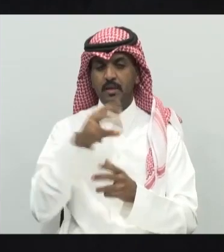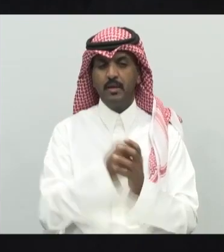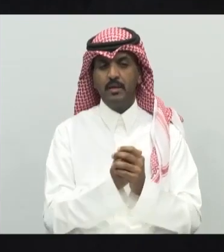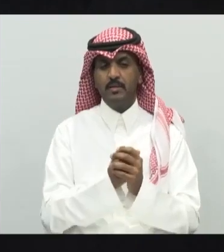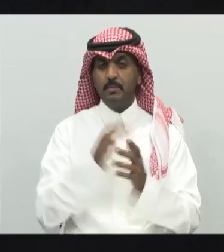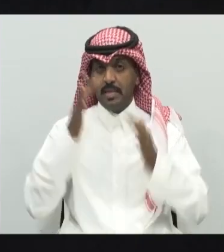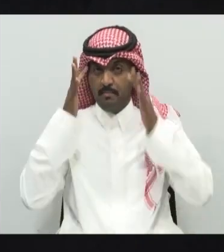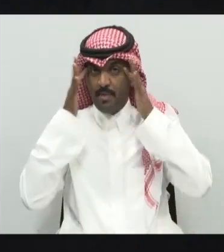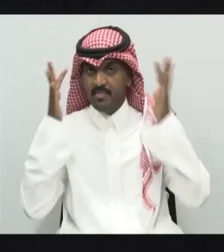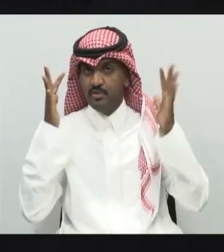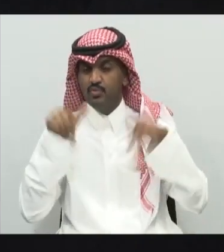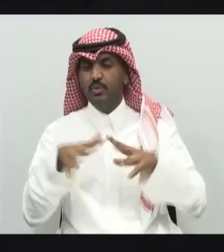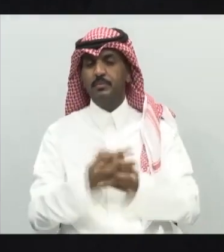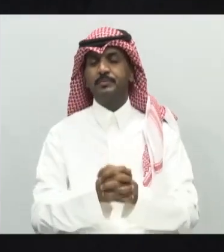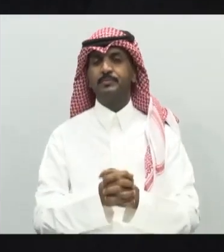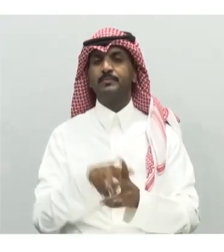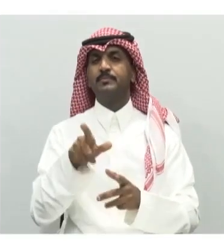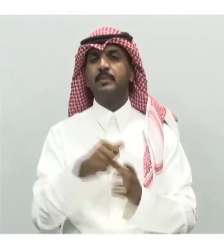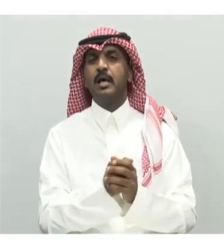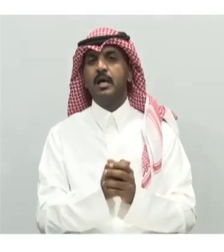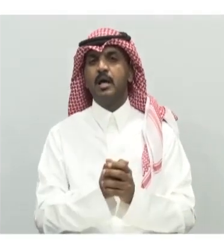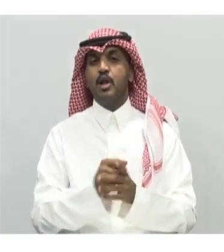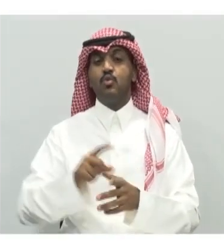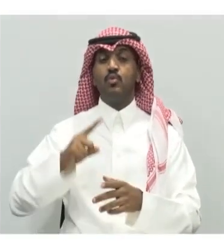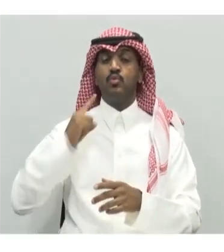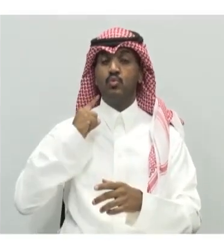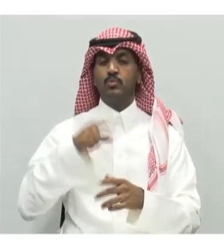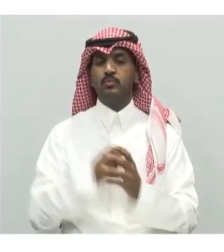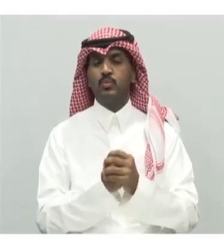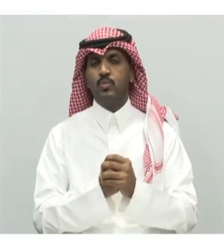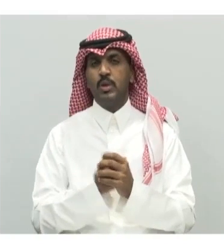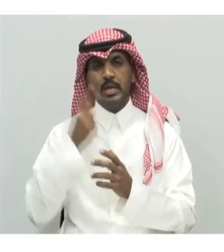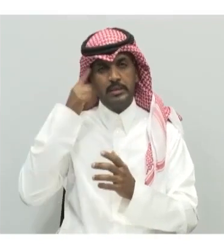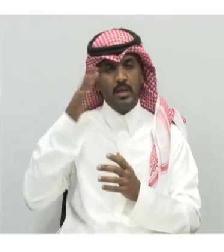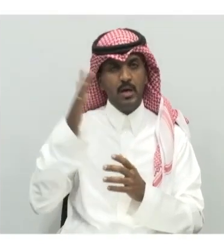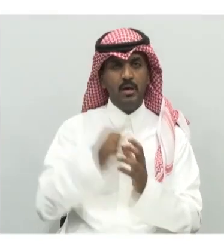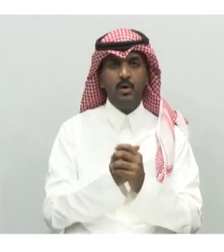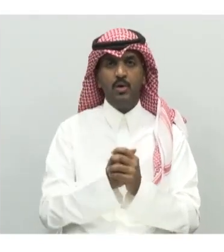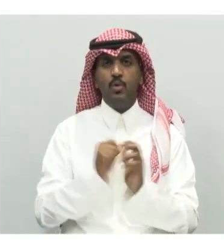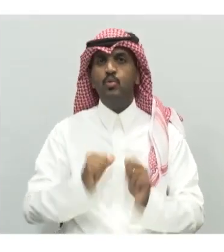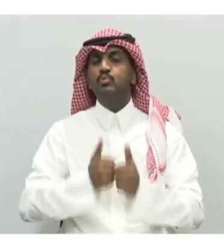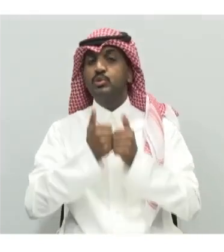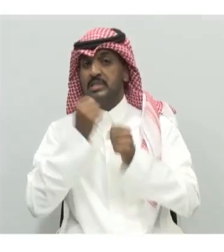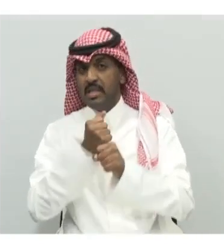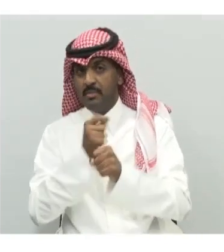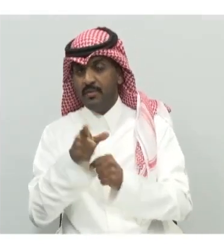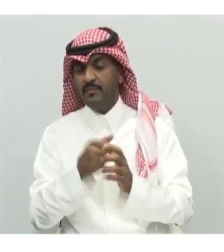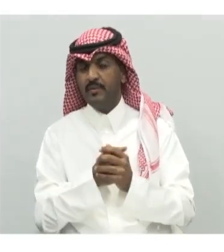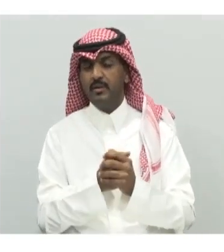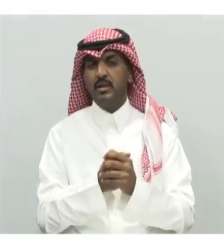العلماء اذا هنا امامنا العلوم والاختراعات والمنجزات التي انجزت في